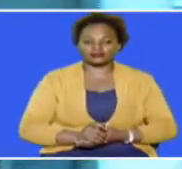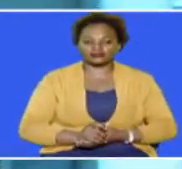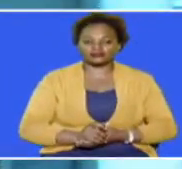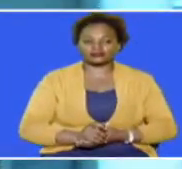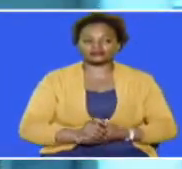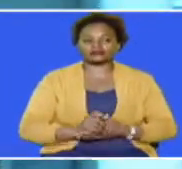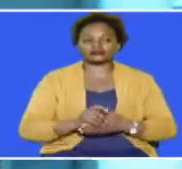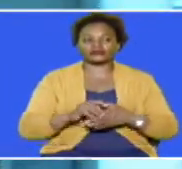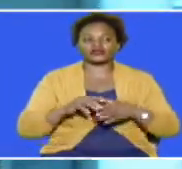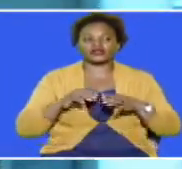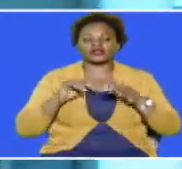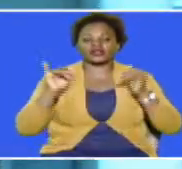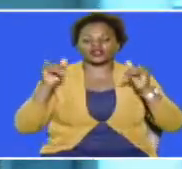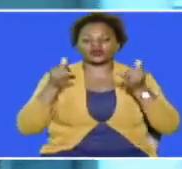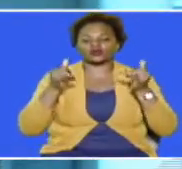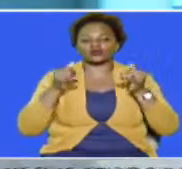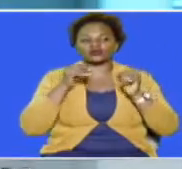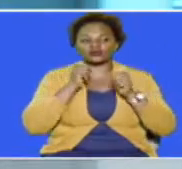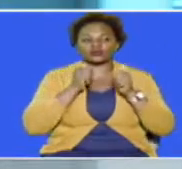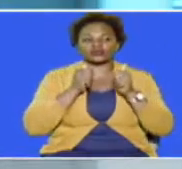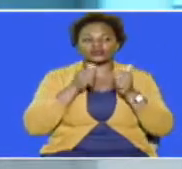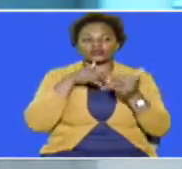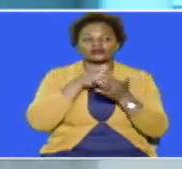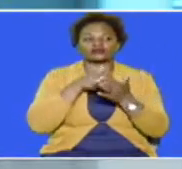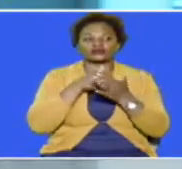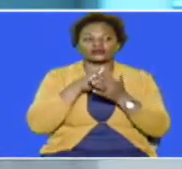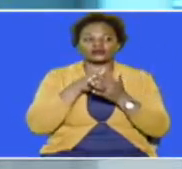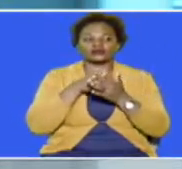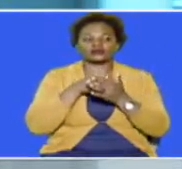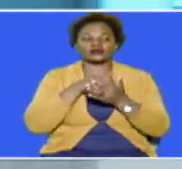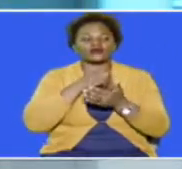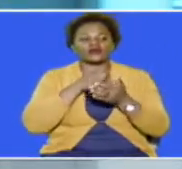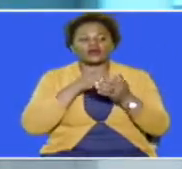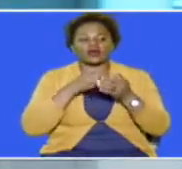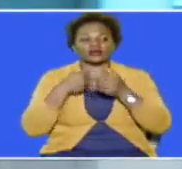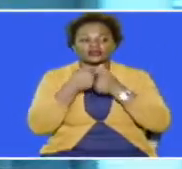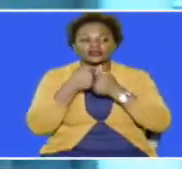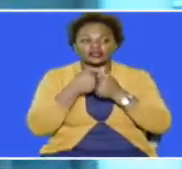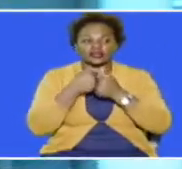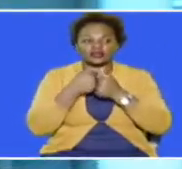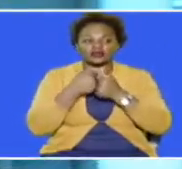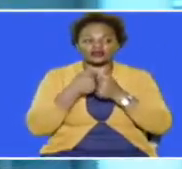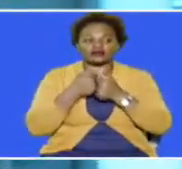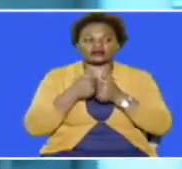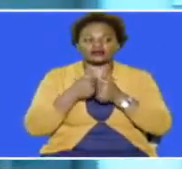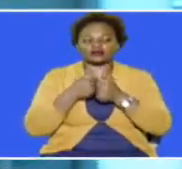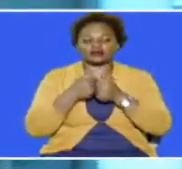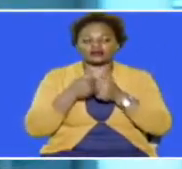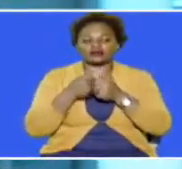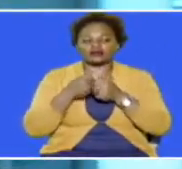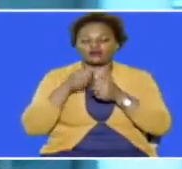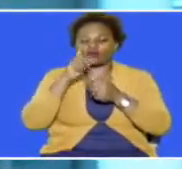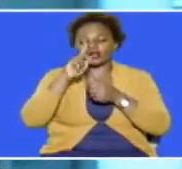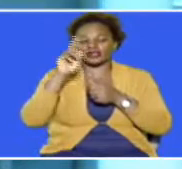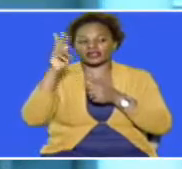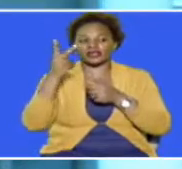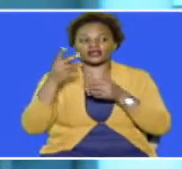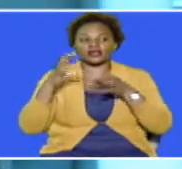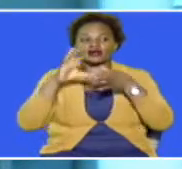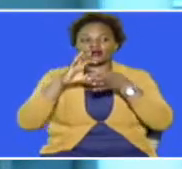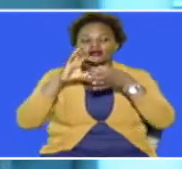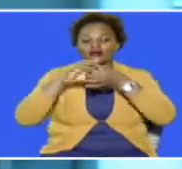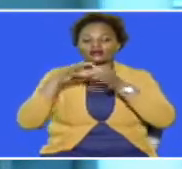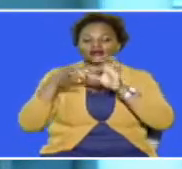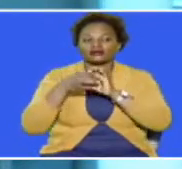Na mtazamaji, ni taarifa ambayo inahusu masaibu ambayo yanakumba muungano ama chama cha Azimio One Kenya